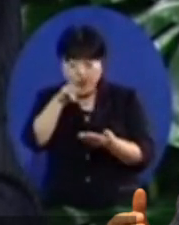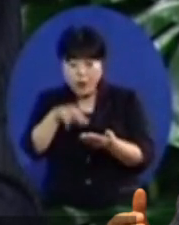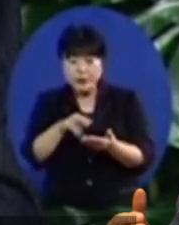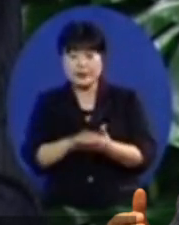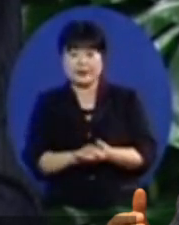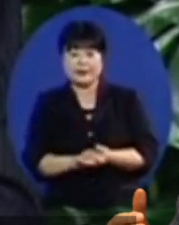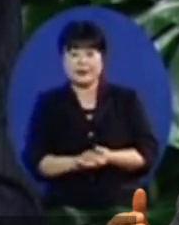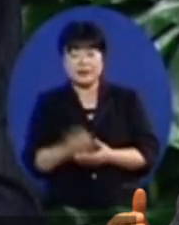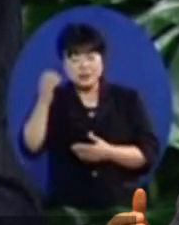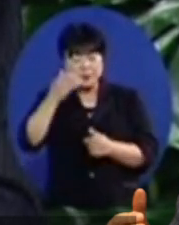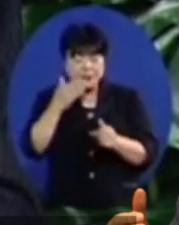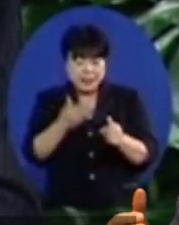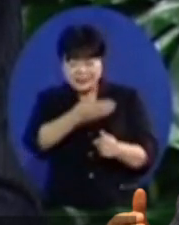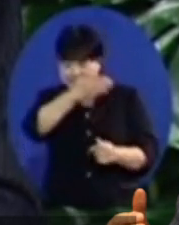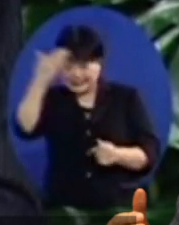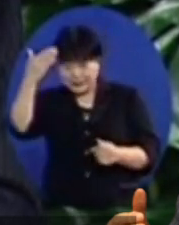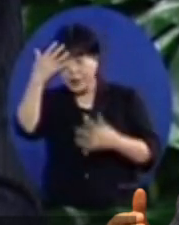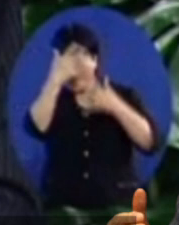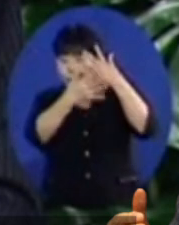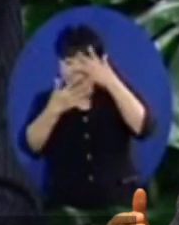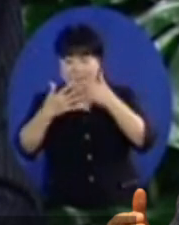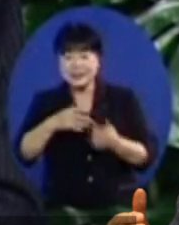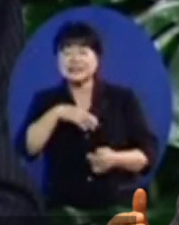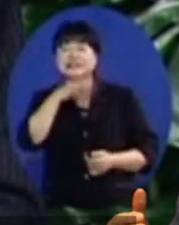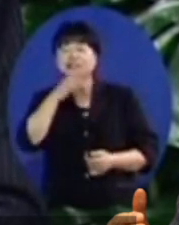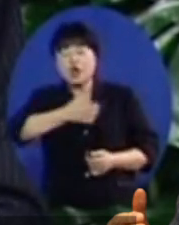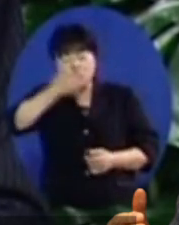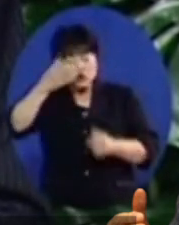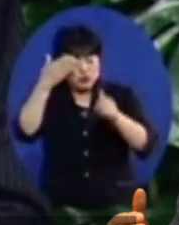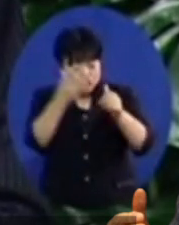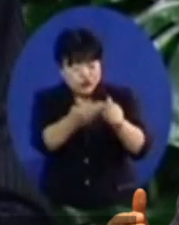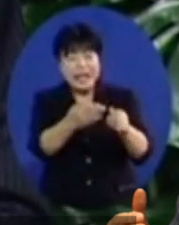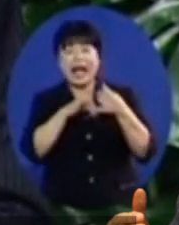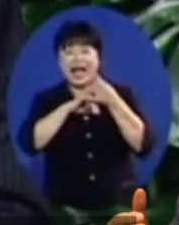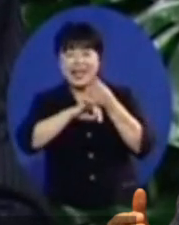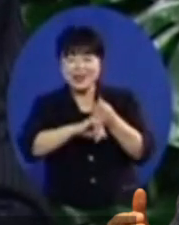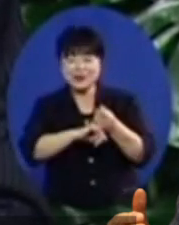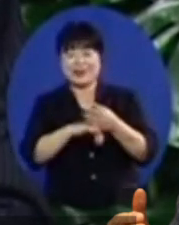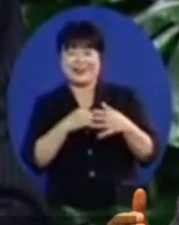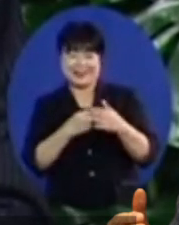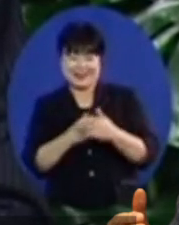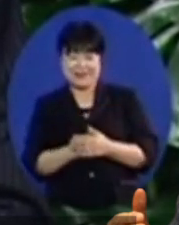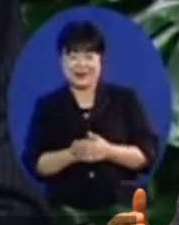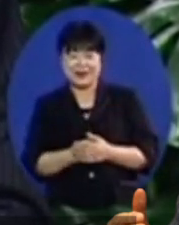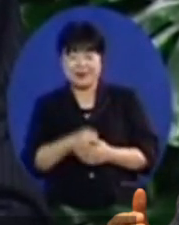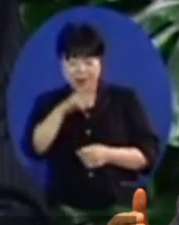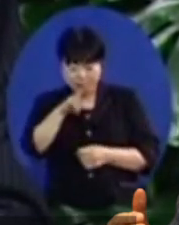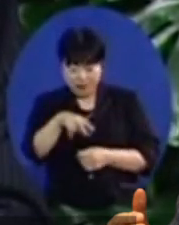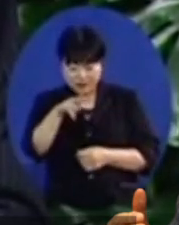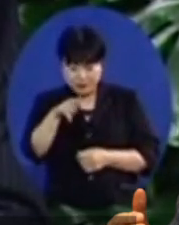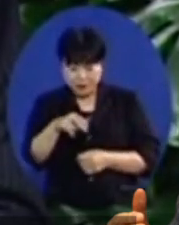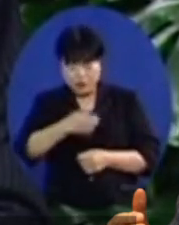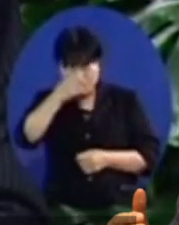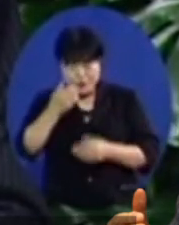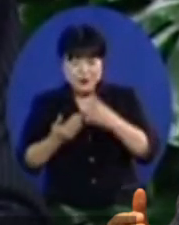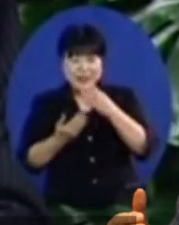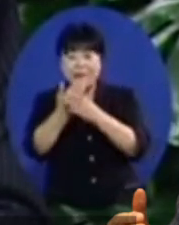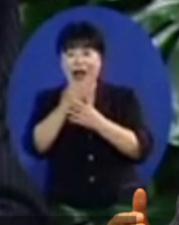하나님의 성령이 젊은이에게는 환상을 늙은이에게는 꿈을 주겠다고 말한 것입니다. 성경을 읽고 있으면 꿈이